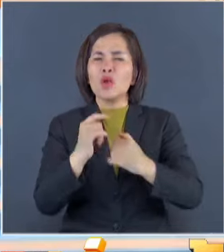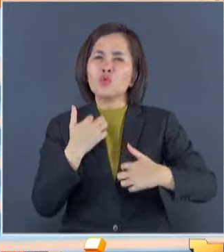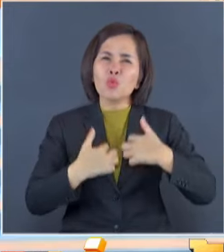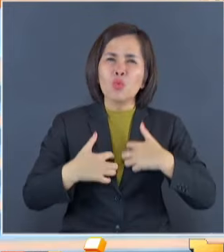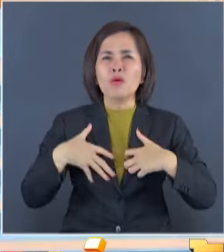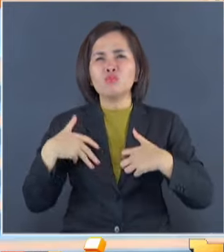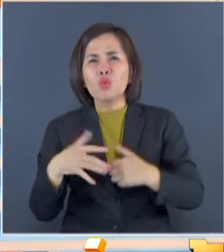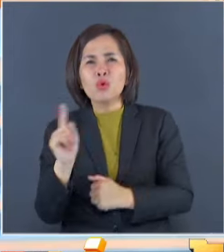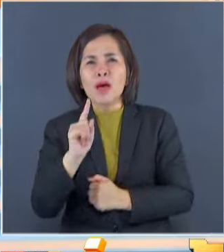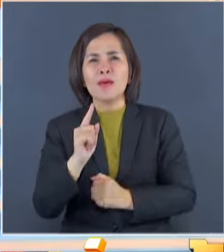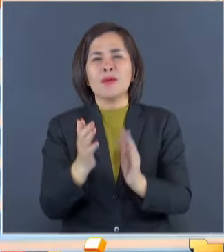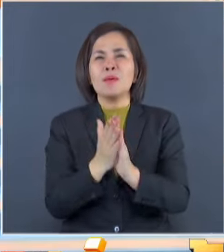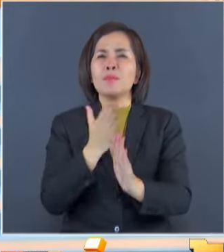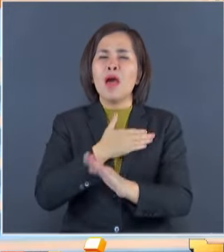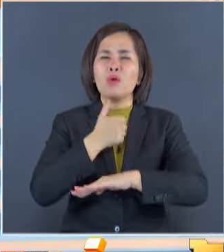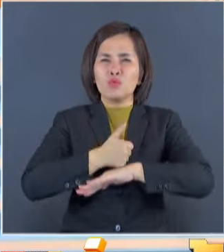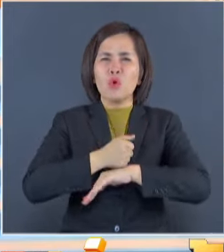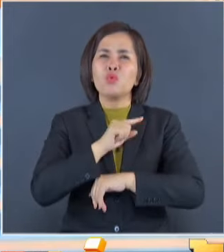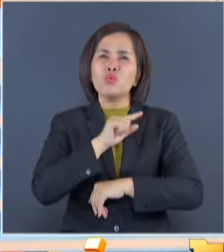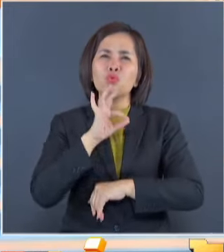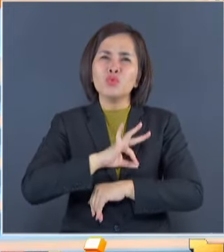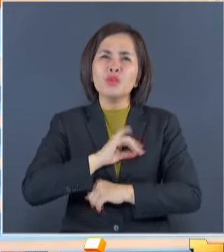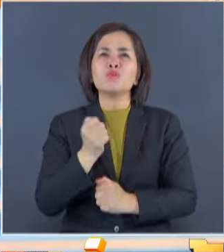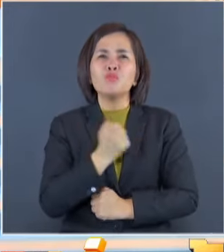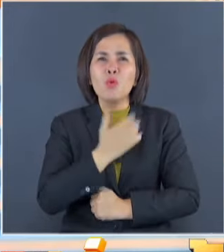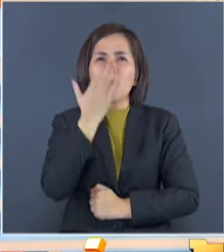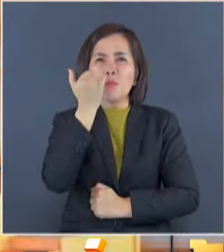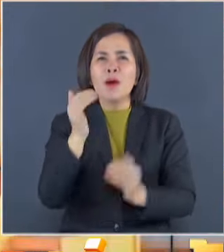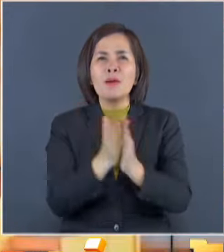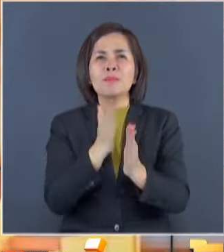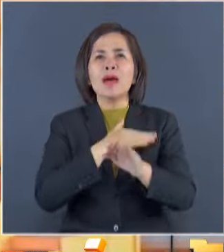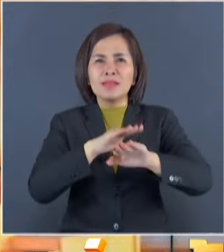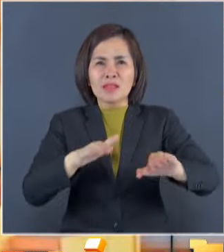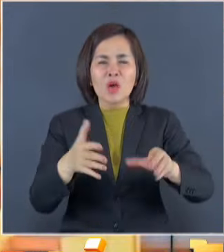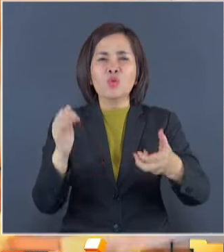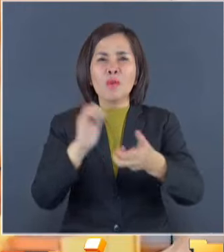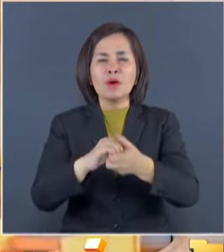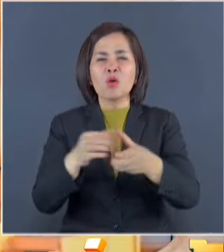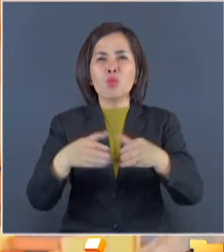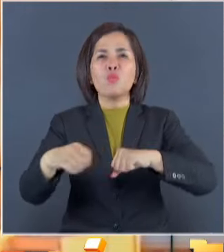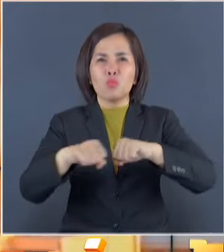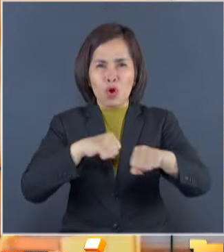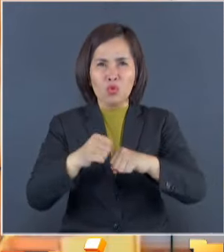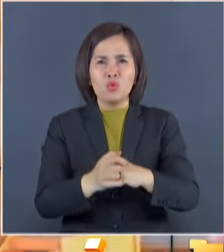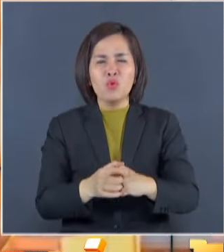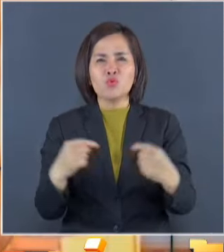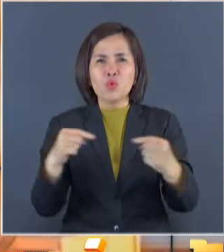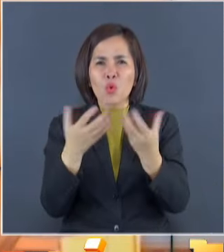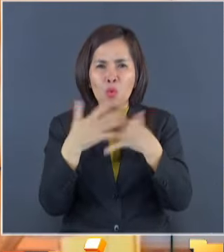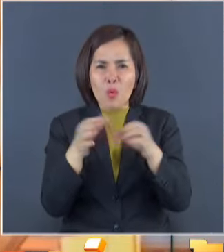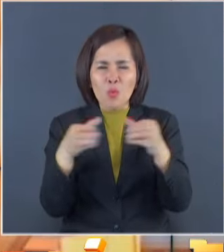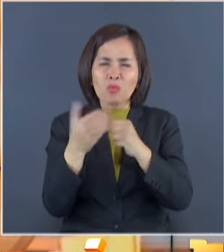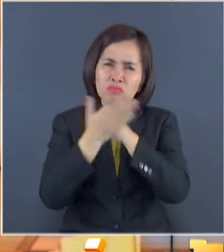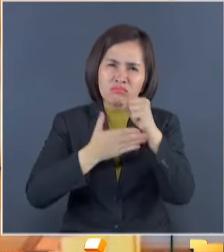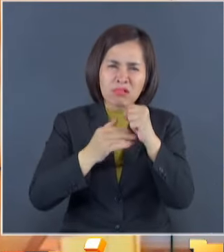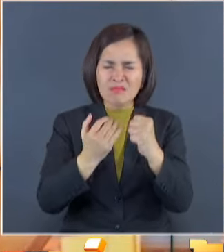านเจ้าอาวาสบอกว่าอาตมาไม่ไหวแล้วนะโยมนะเพราะสามเณรที่วัดร่วมกับวัยรุ่นในพื้นที่เนี่ยนะคะมั่วสุมเสพยาเสพติ